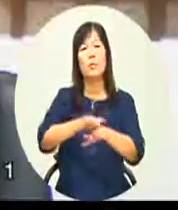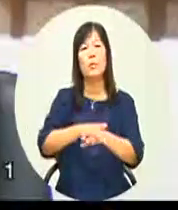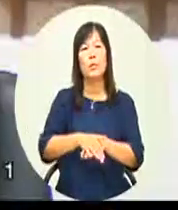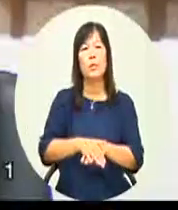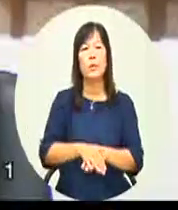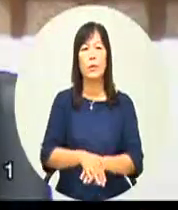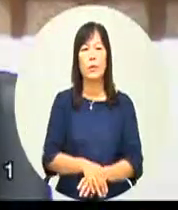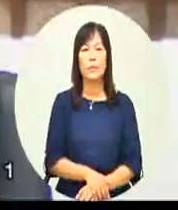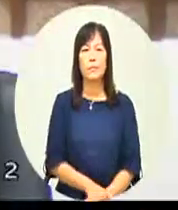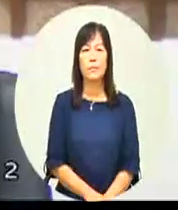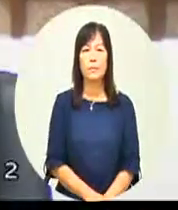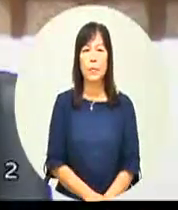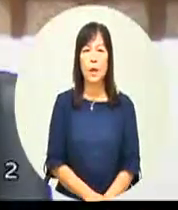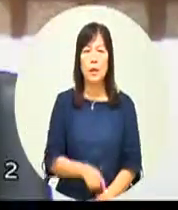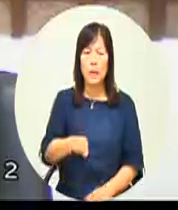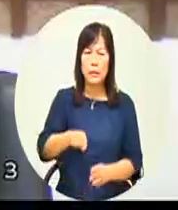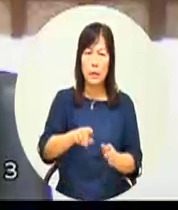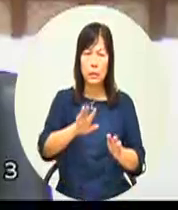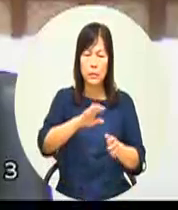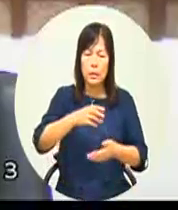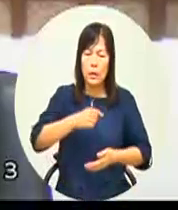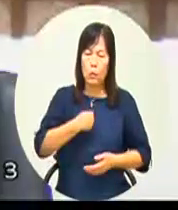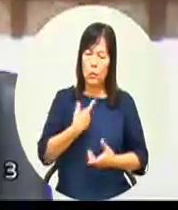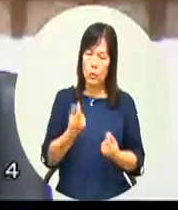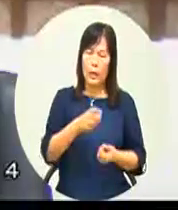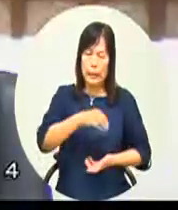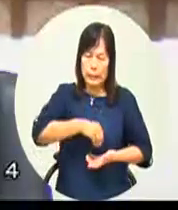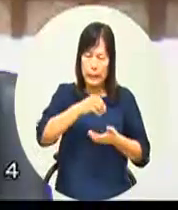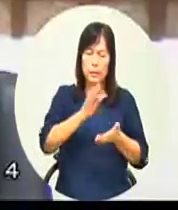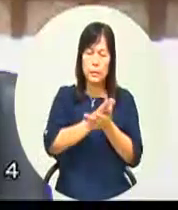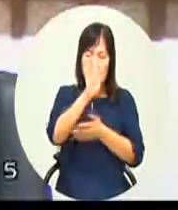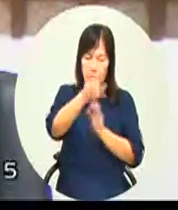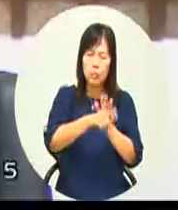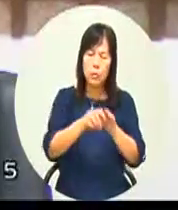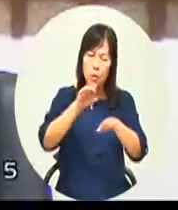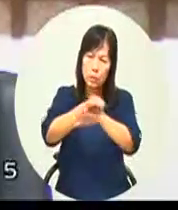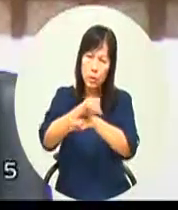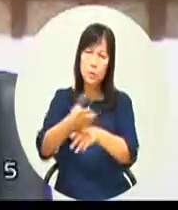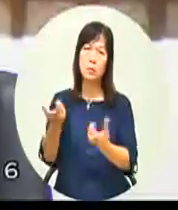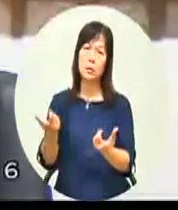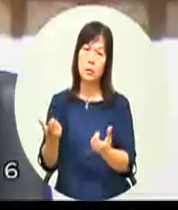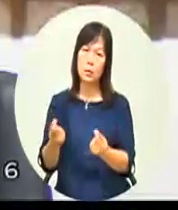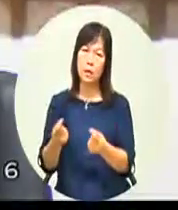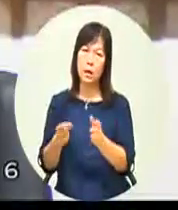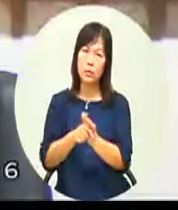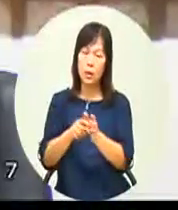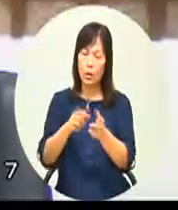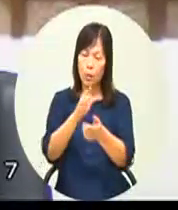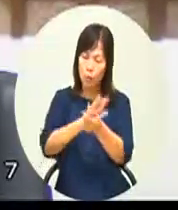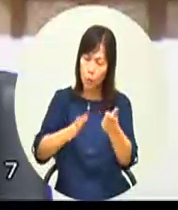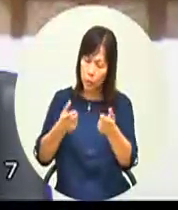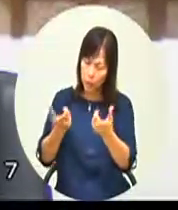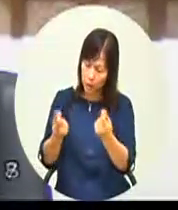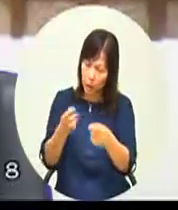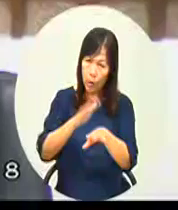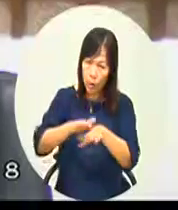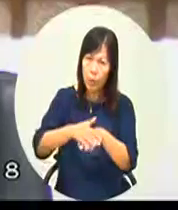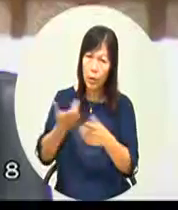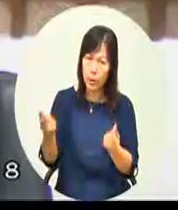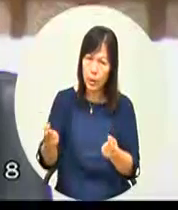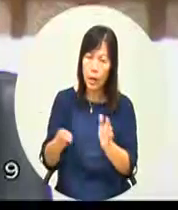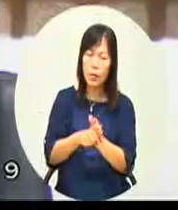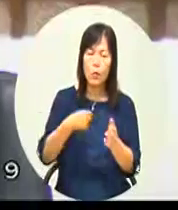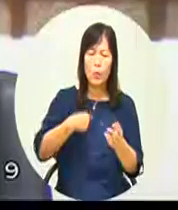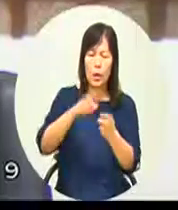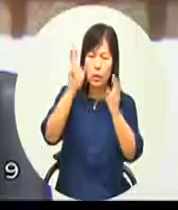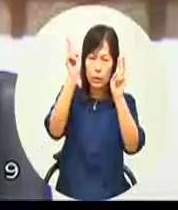充电的地方。那其实我们很担心说，未来的 U 卡是不是也会产生这样的问题？就是你要充电的